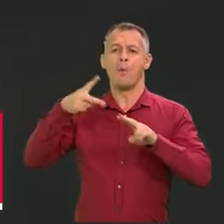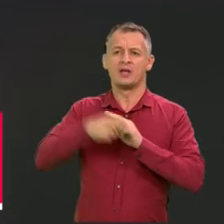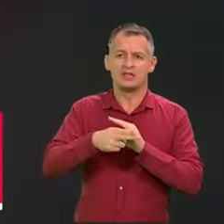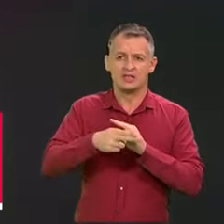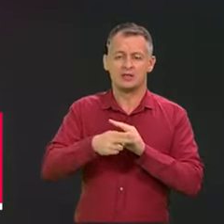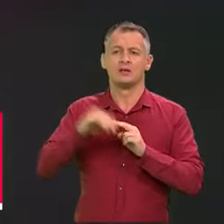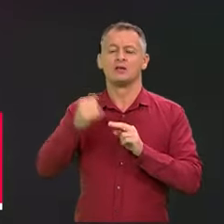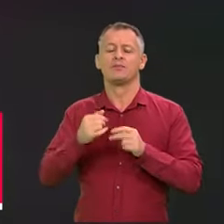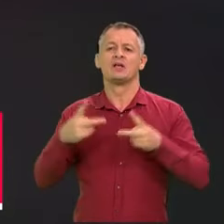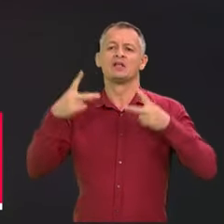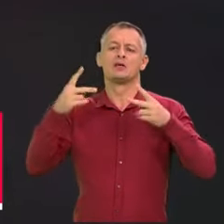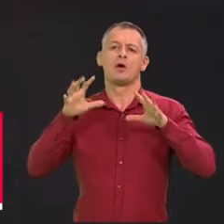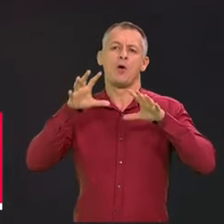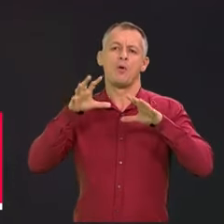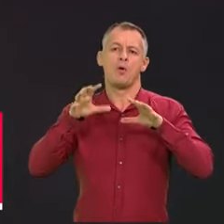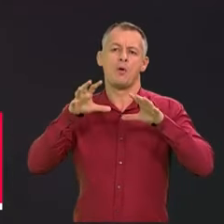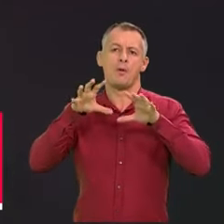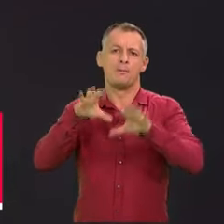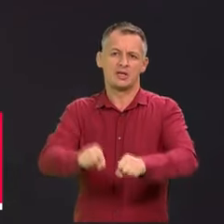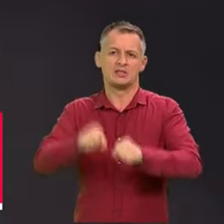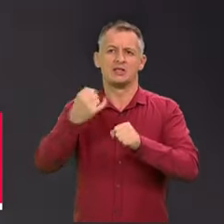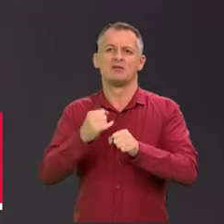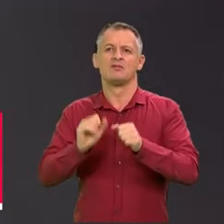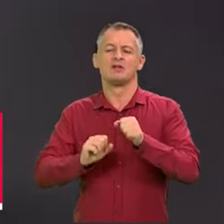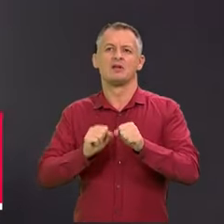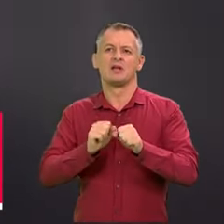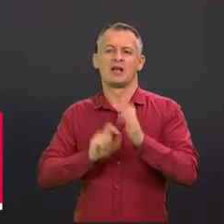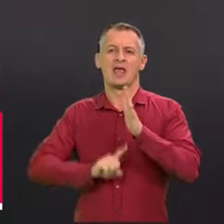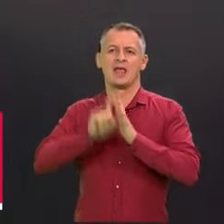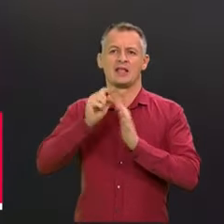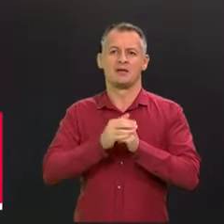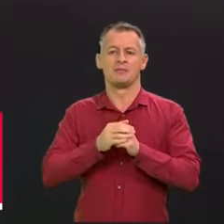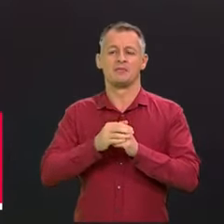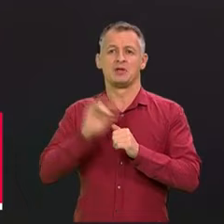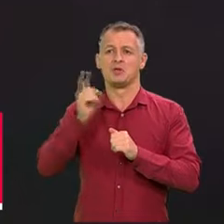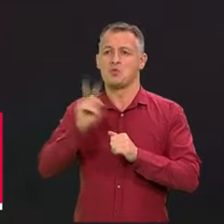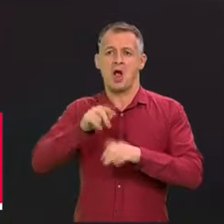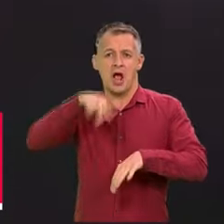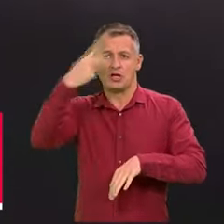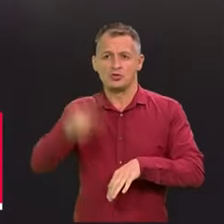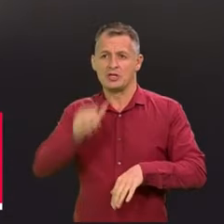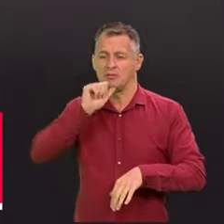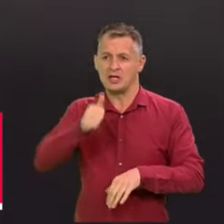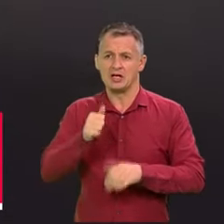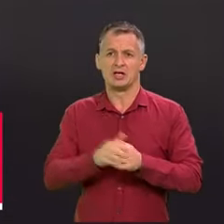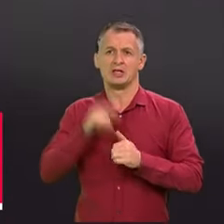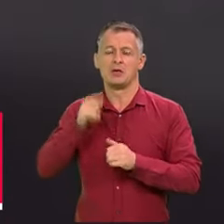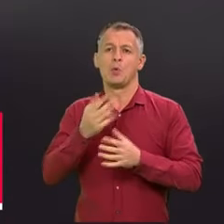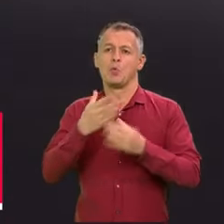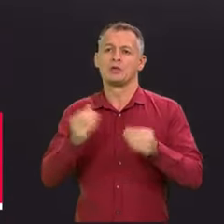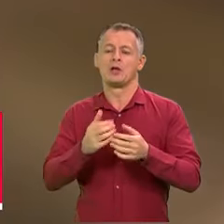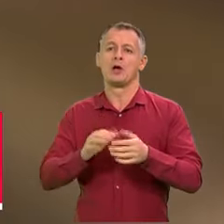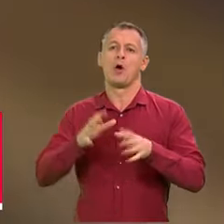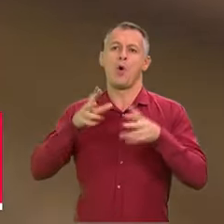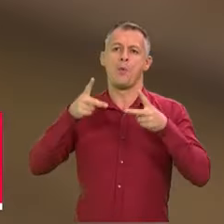cerul Ierusalimului multe boom-uri, dar în Ierusalim n-a căzut absolut nimic, nici schije. Mare majoritate au fost interceptate, dar